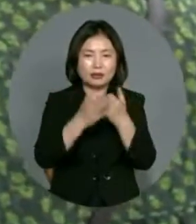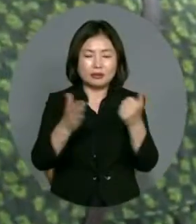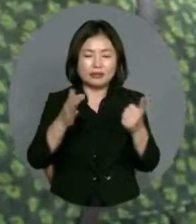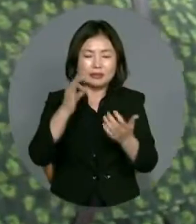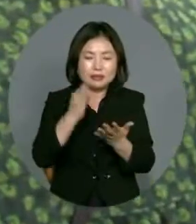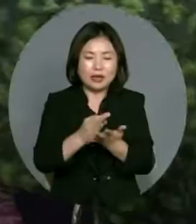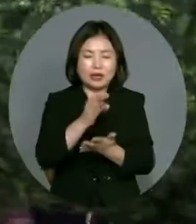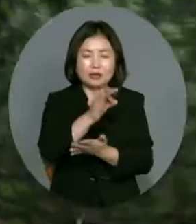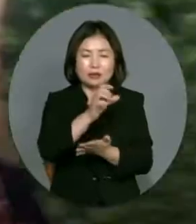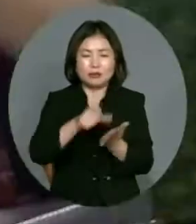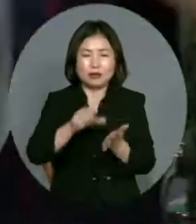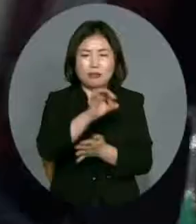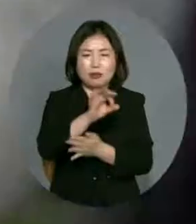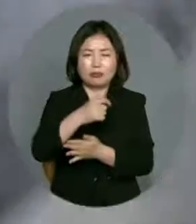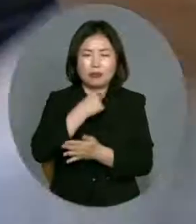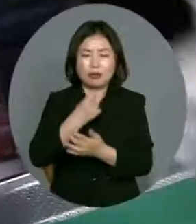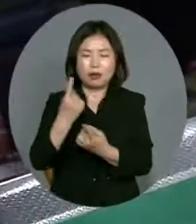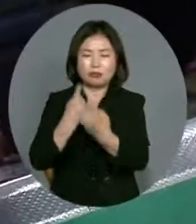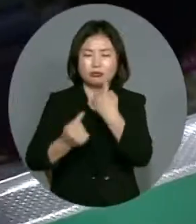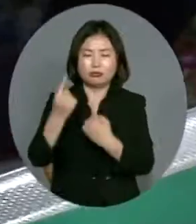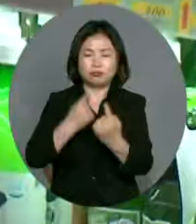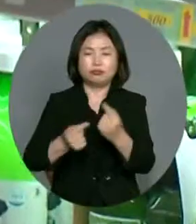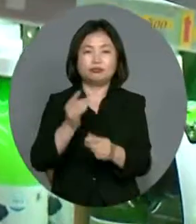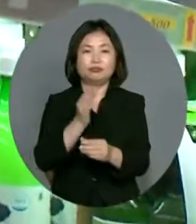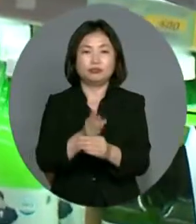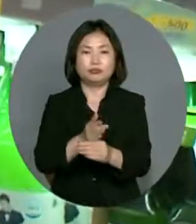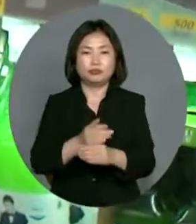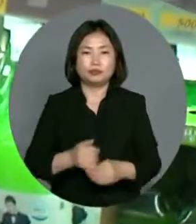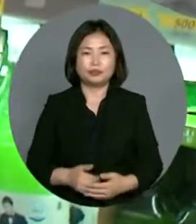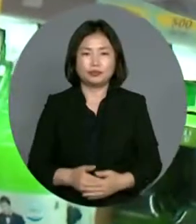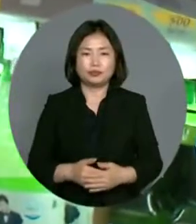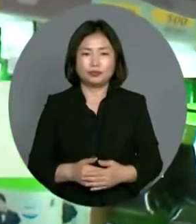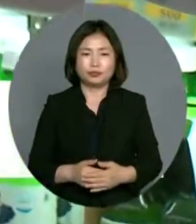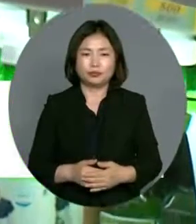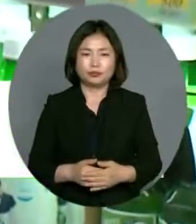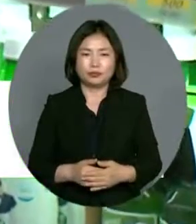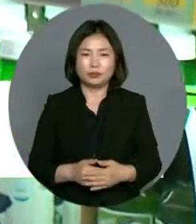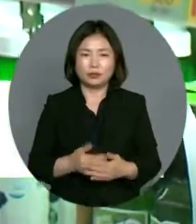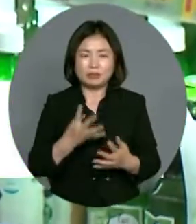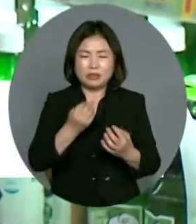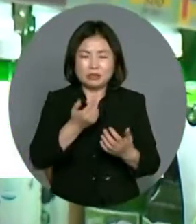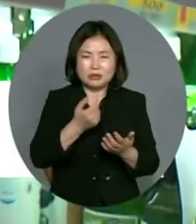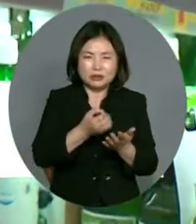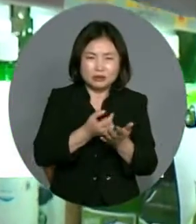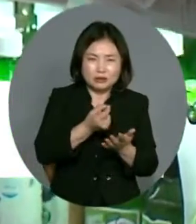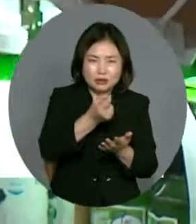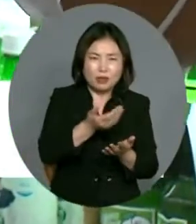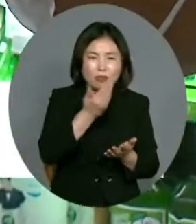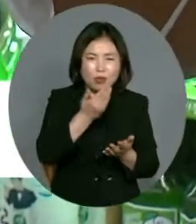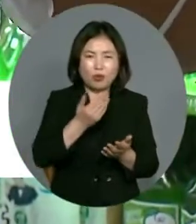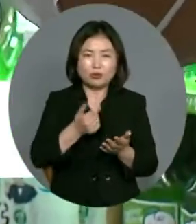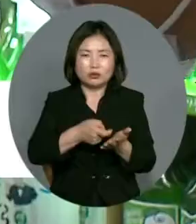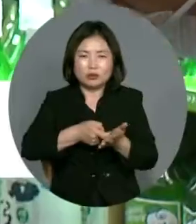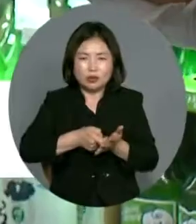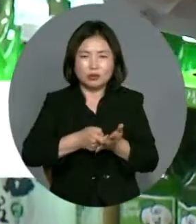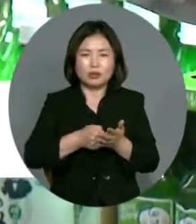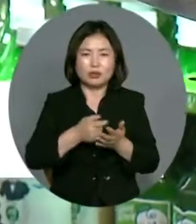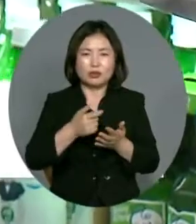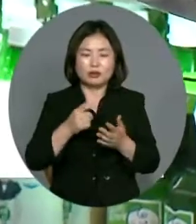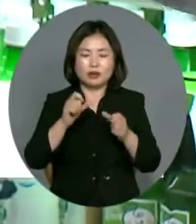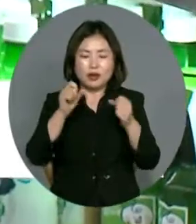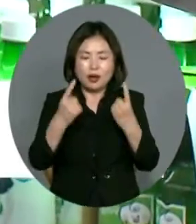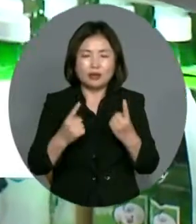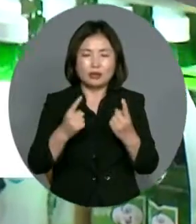싼 값에 장을 보려는 사람들이 몰린 겁니다. 그렇죠. 많이 적게 먹고 들어가려고 될수 있으면 세